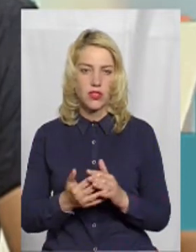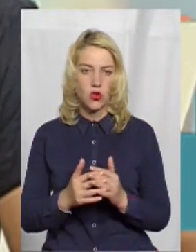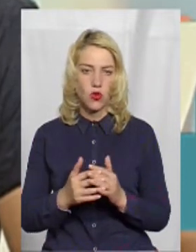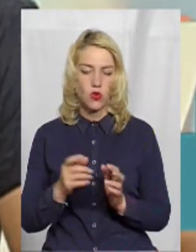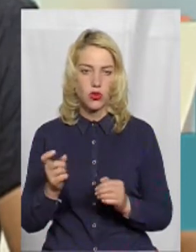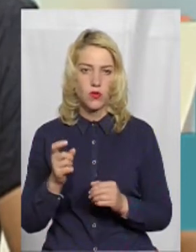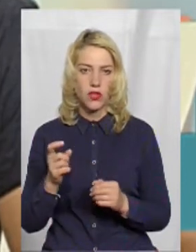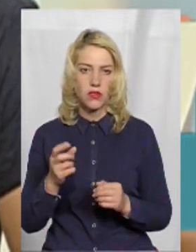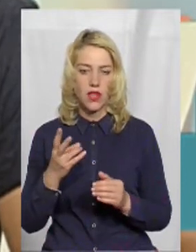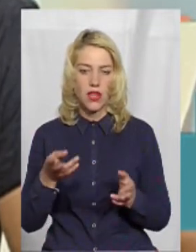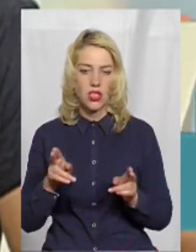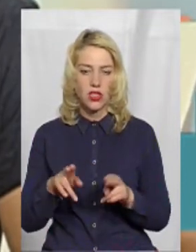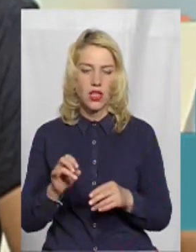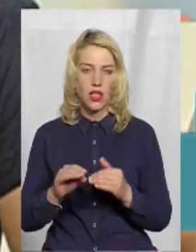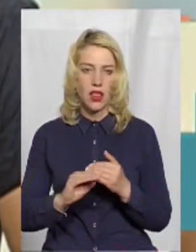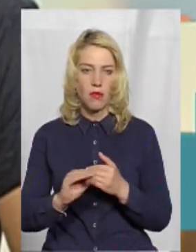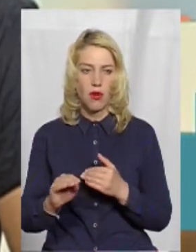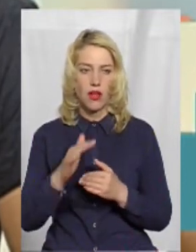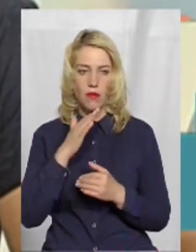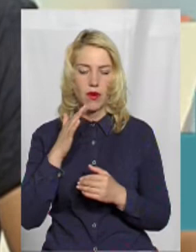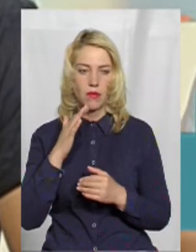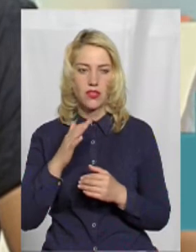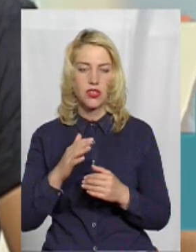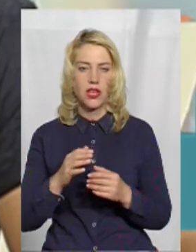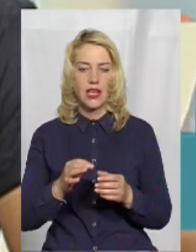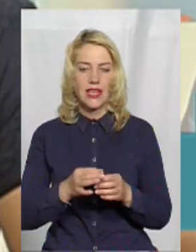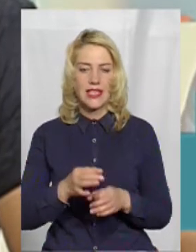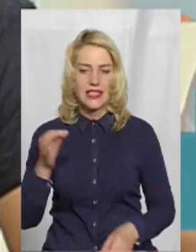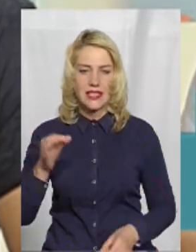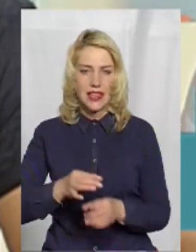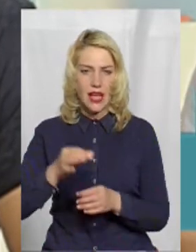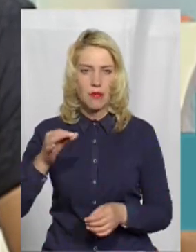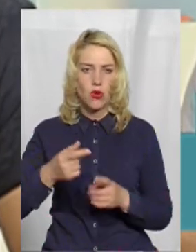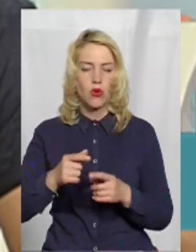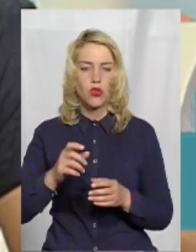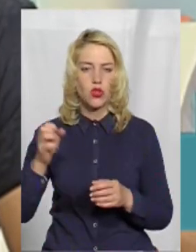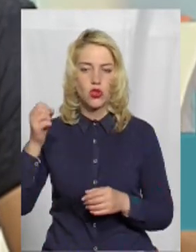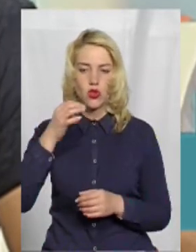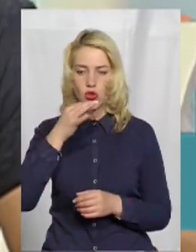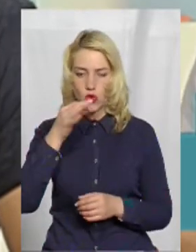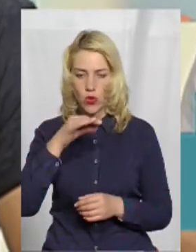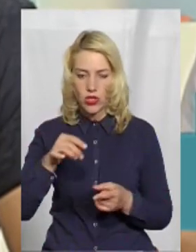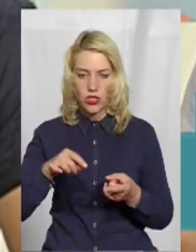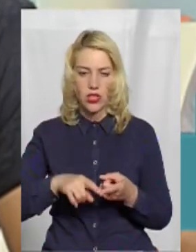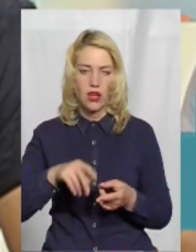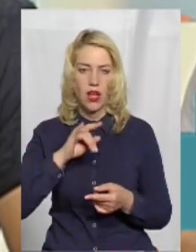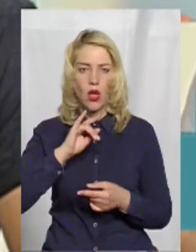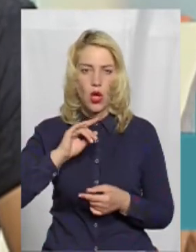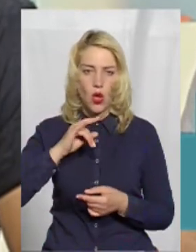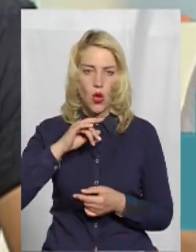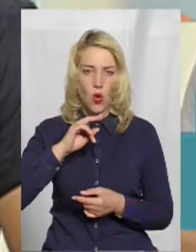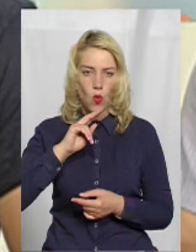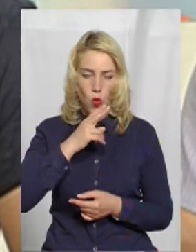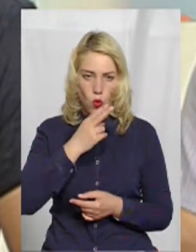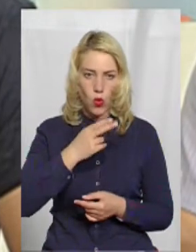тобто, лишається на полях багато цих стебл сонячника, кукурудзи і соломи.